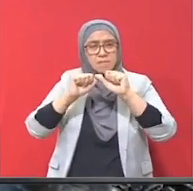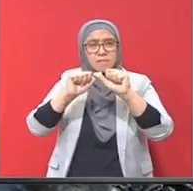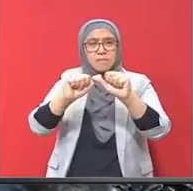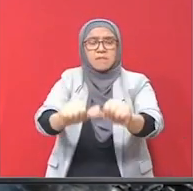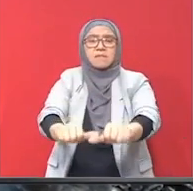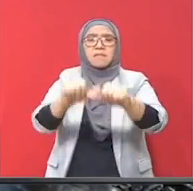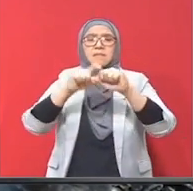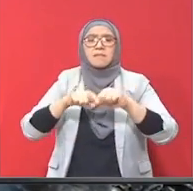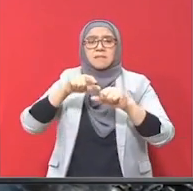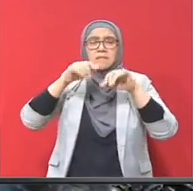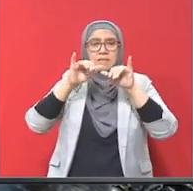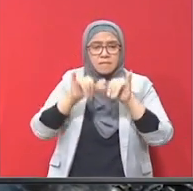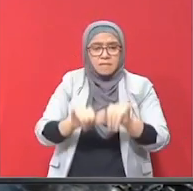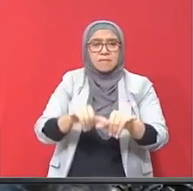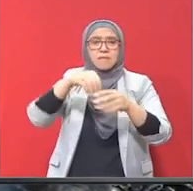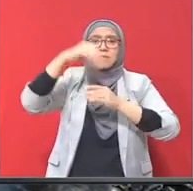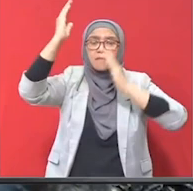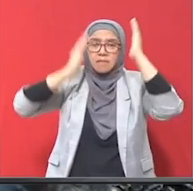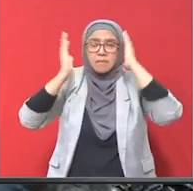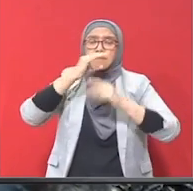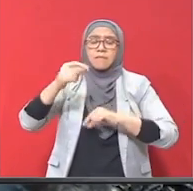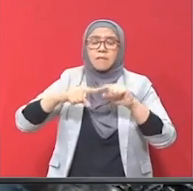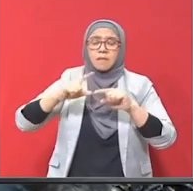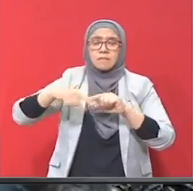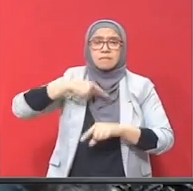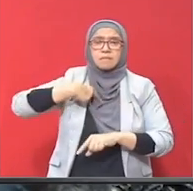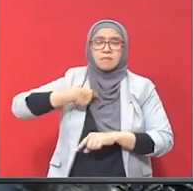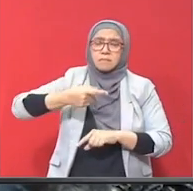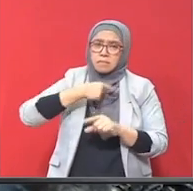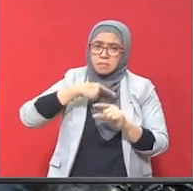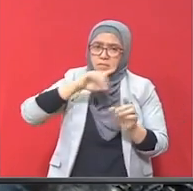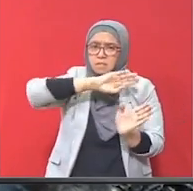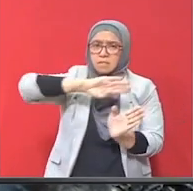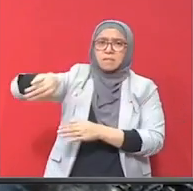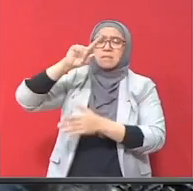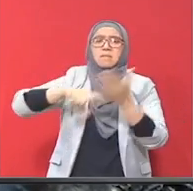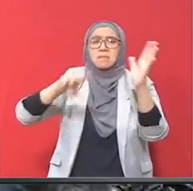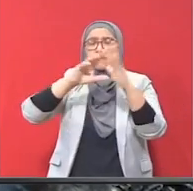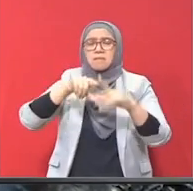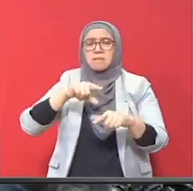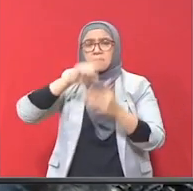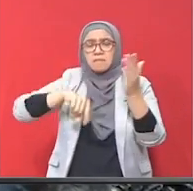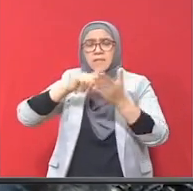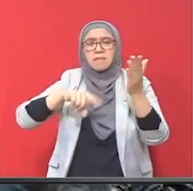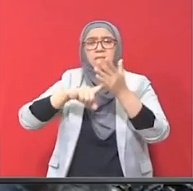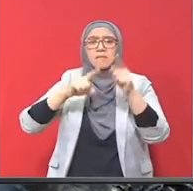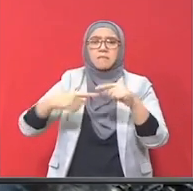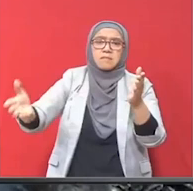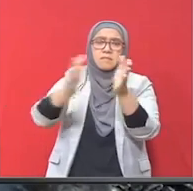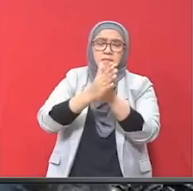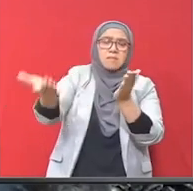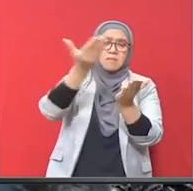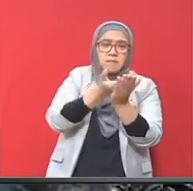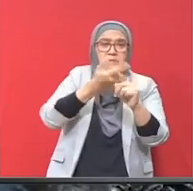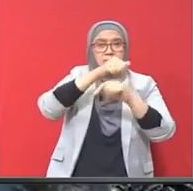dalam negara Malaysia ini dan akan menangkis menemani percobaan oleh mana-mana negara untuk coba mengambil Sabah kepada